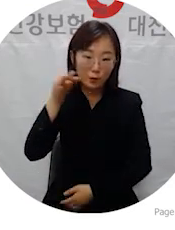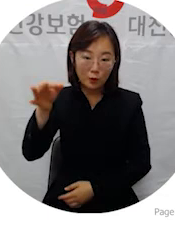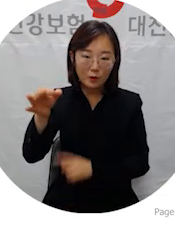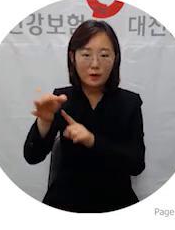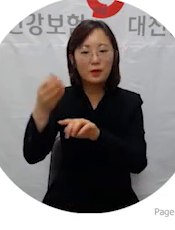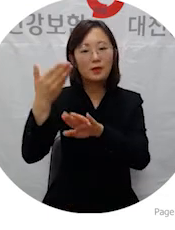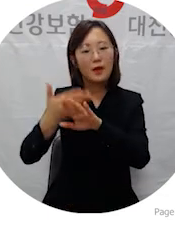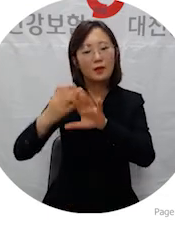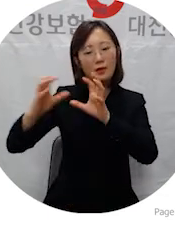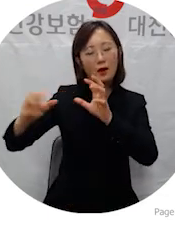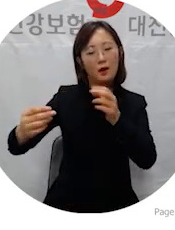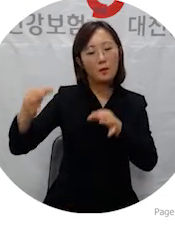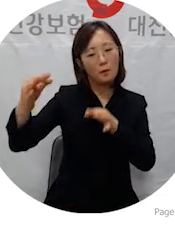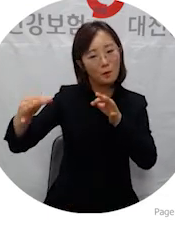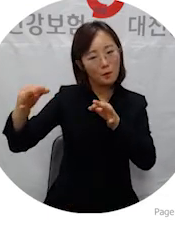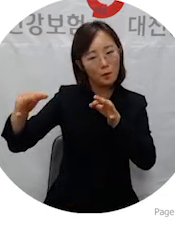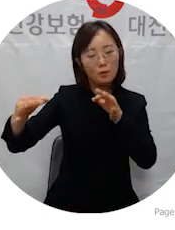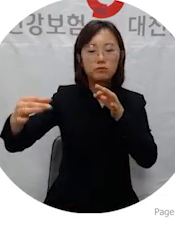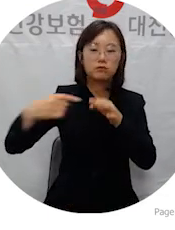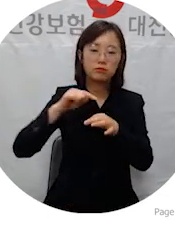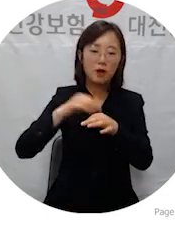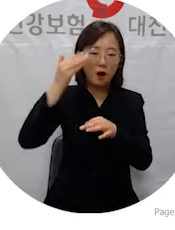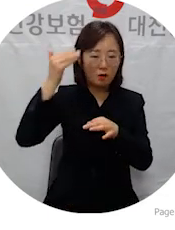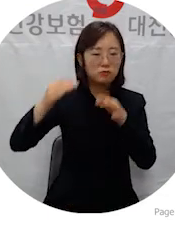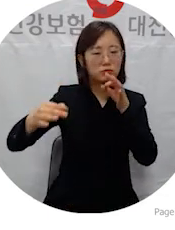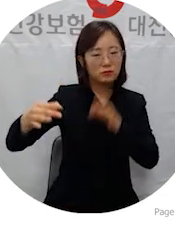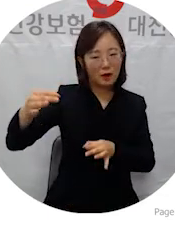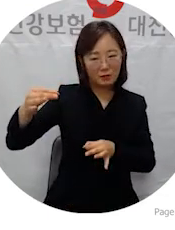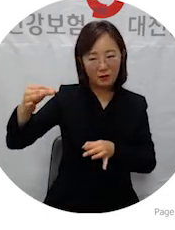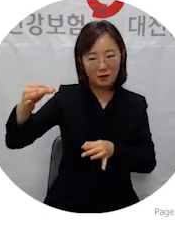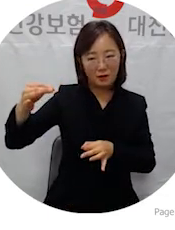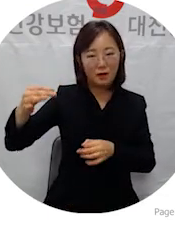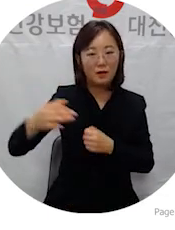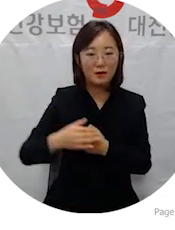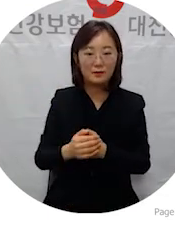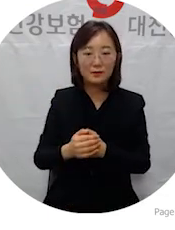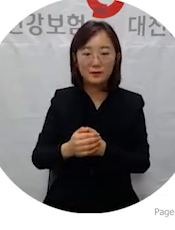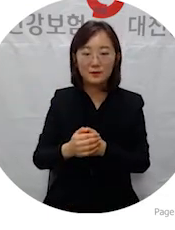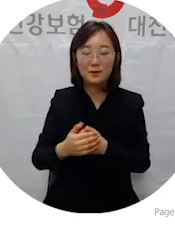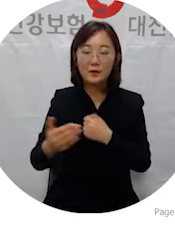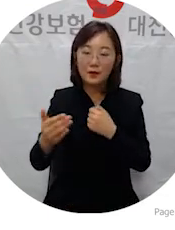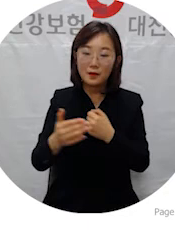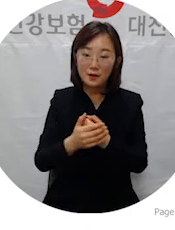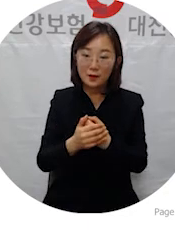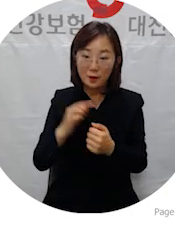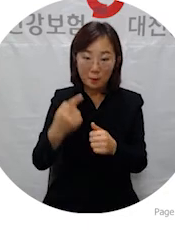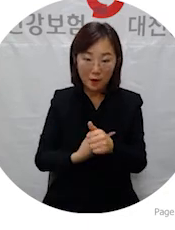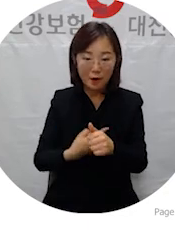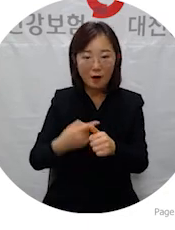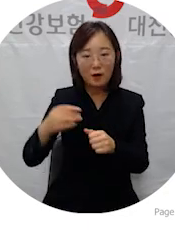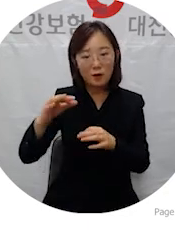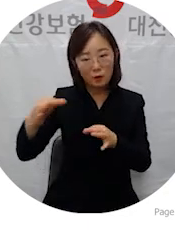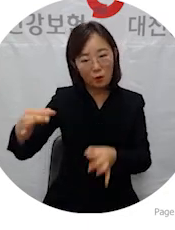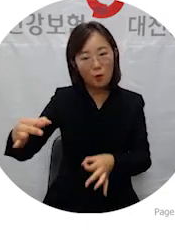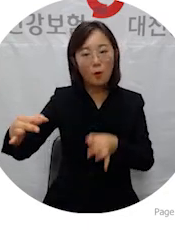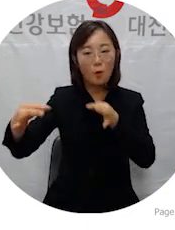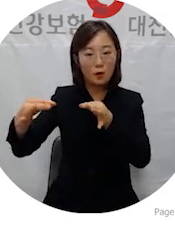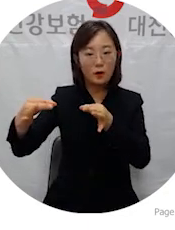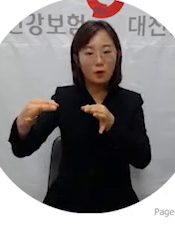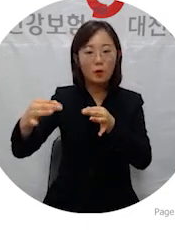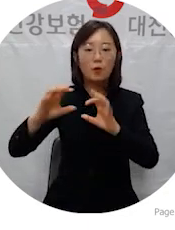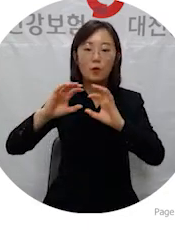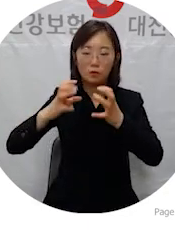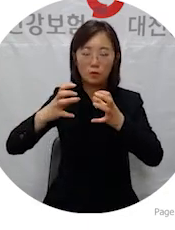낮은 수준이기 때문에 현재의 저부담 저급여 체계에서 사회적 공론화를 통한 국민적